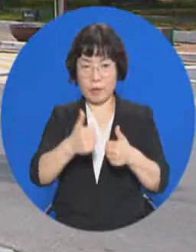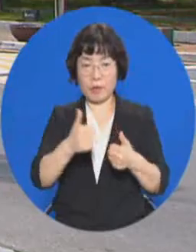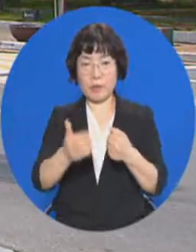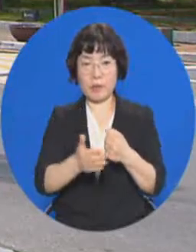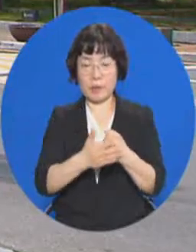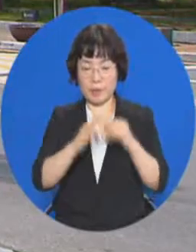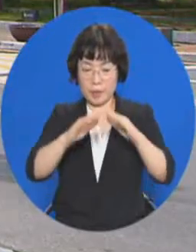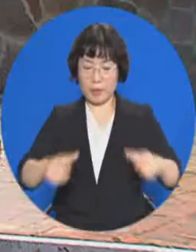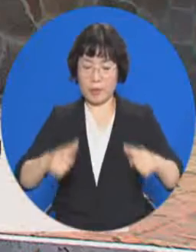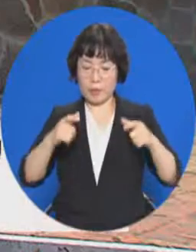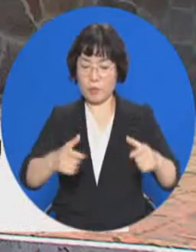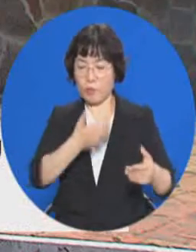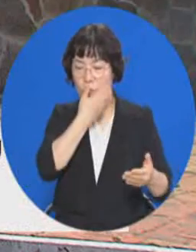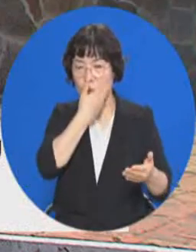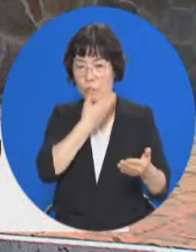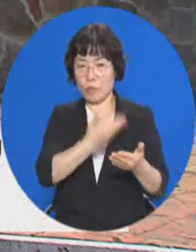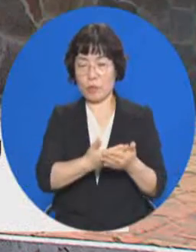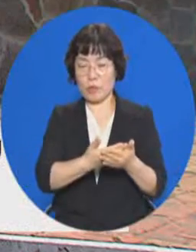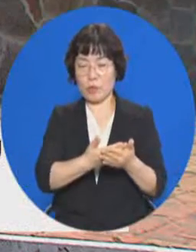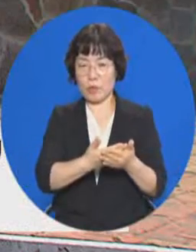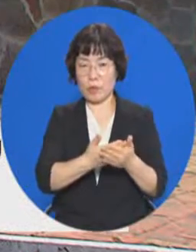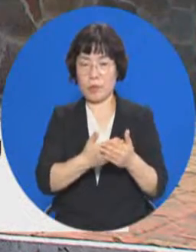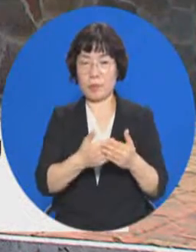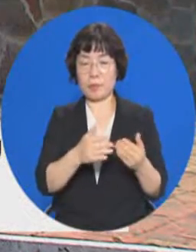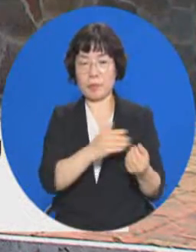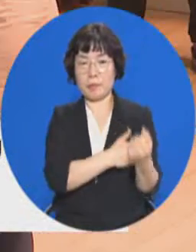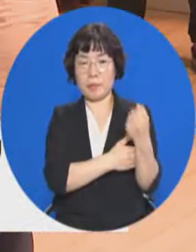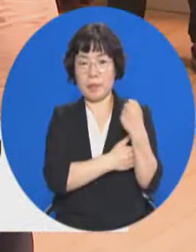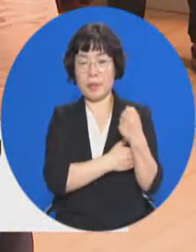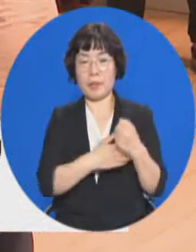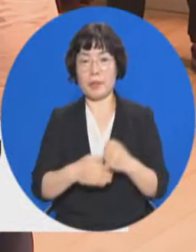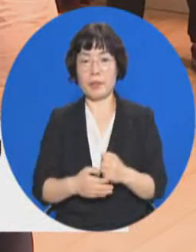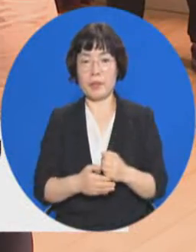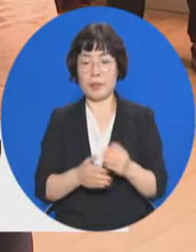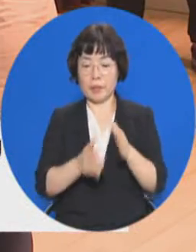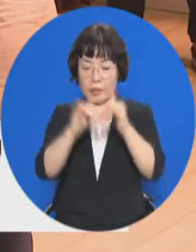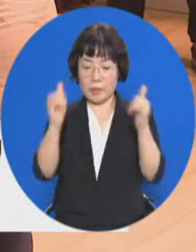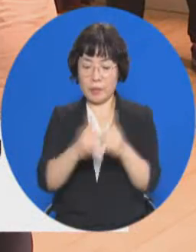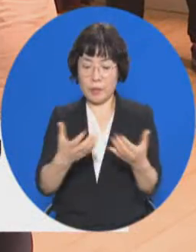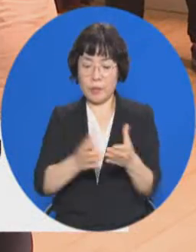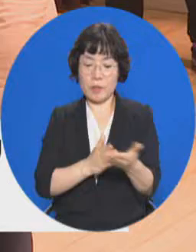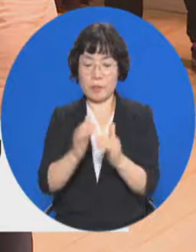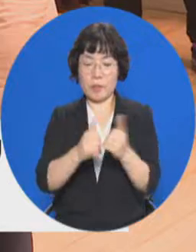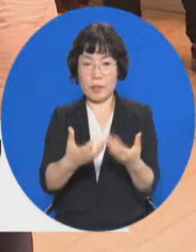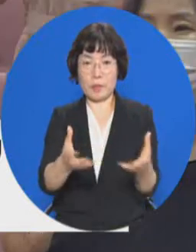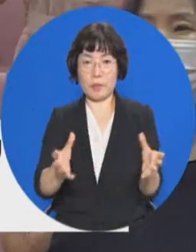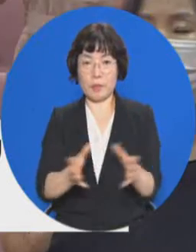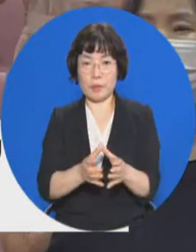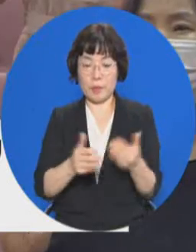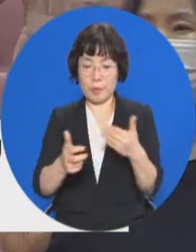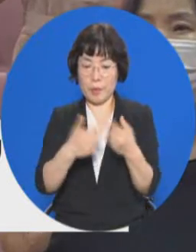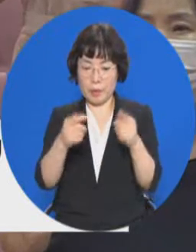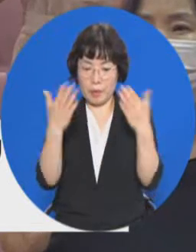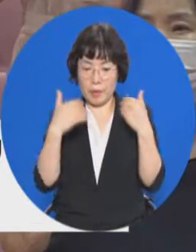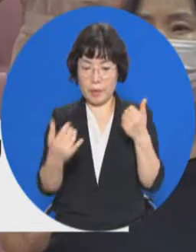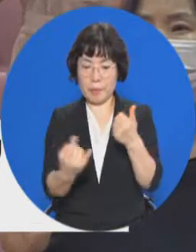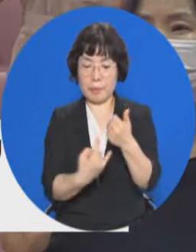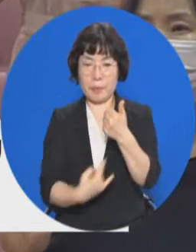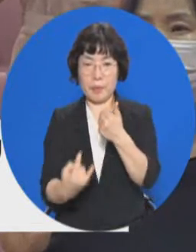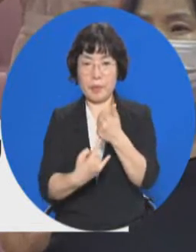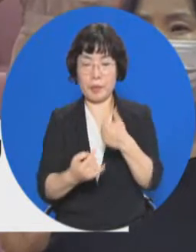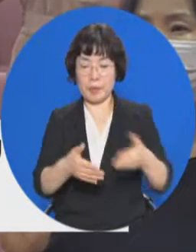보니 전남권 유치가 먼저라는 목소리에 힘이 실리고 있습니다. 시민단체와 전문가로 구성된 의과대학 유치위원회가